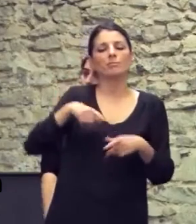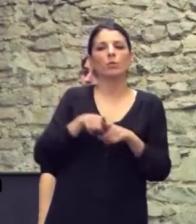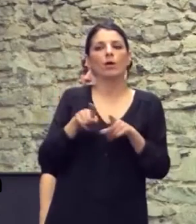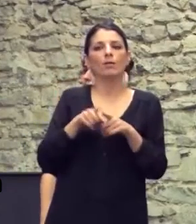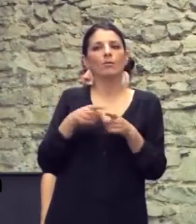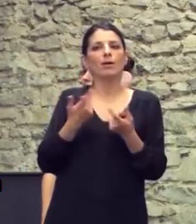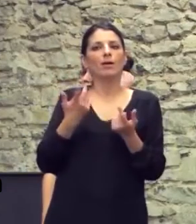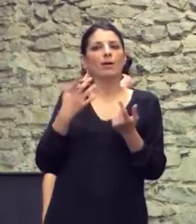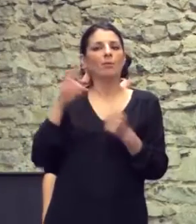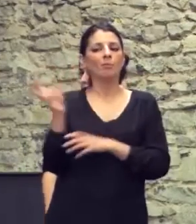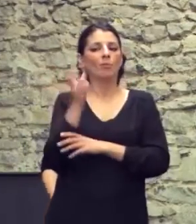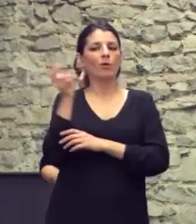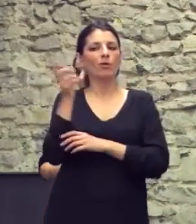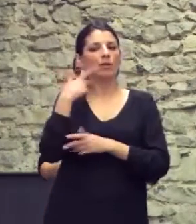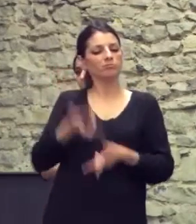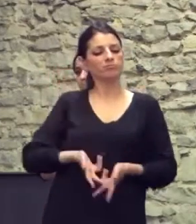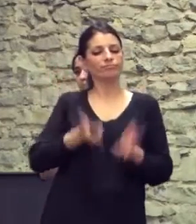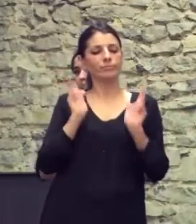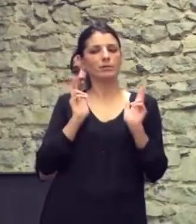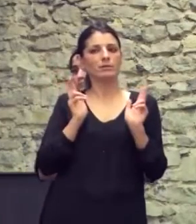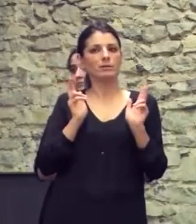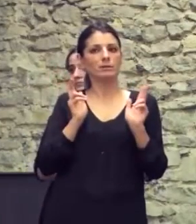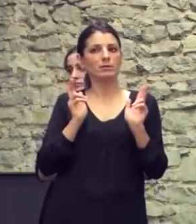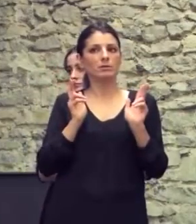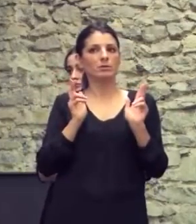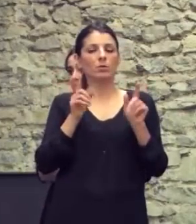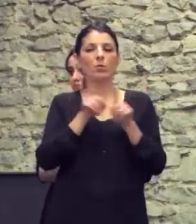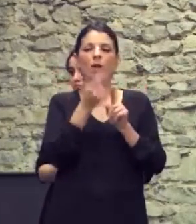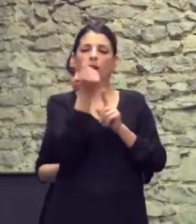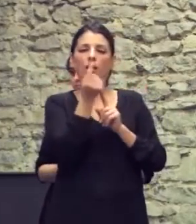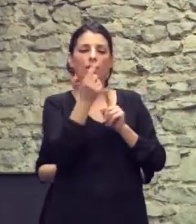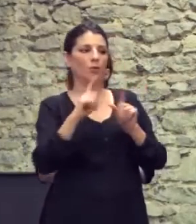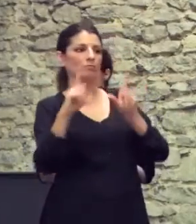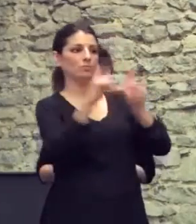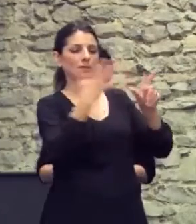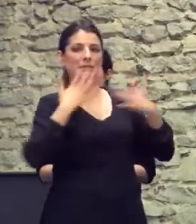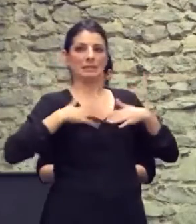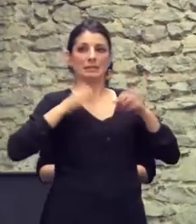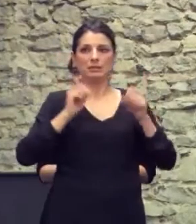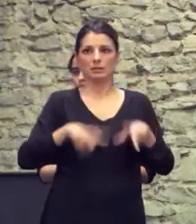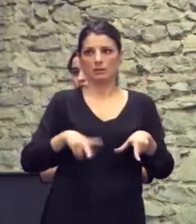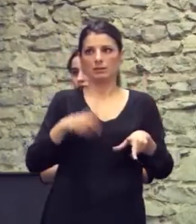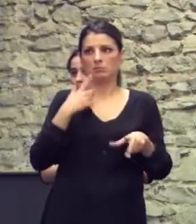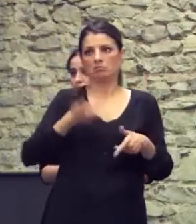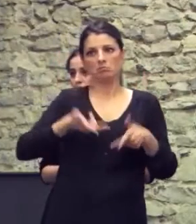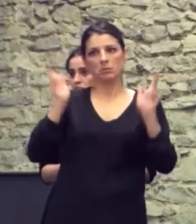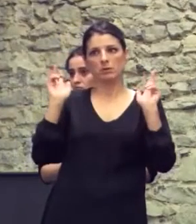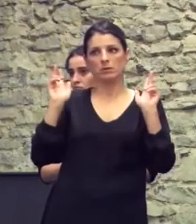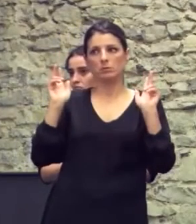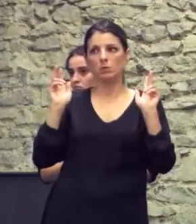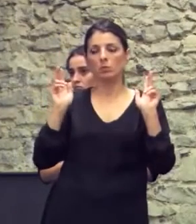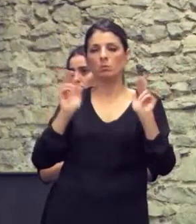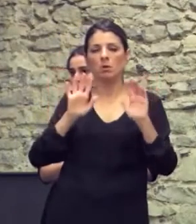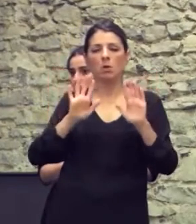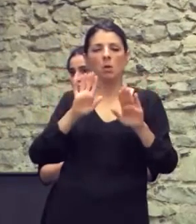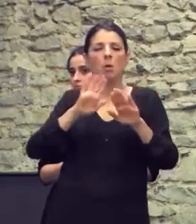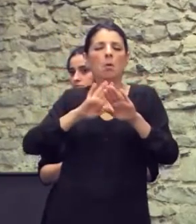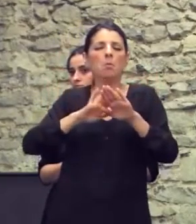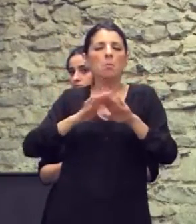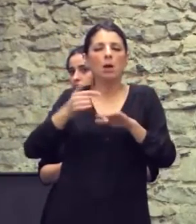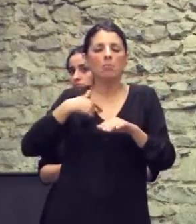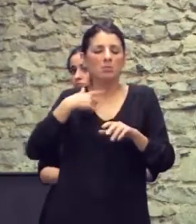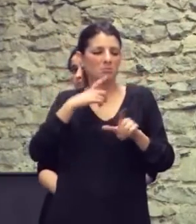etzen permititzen eskoletan, eta orain pues, marraskitxo horiek, ez? Eta niri bi gorputz horiek estremadamente normatiboak irutu zitzaizkian, biak